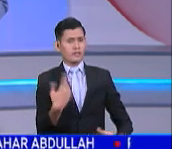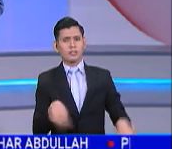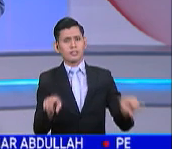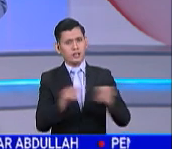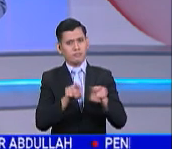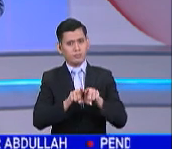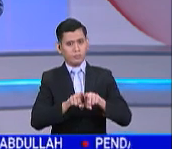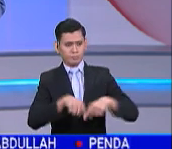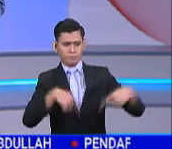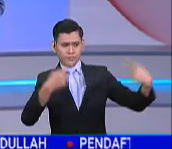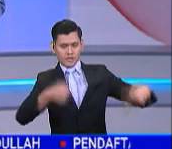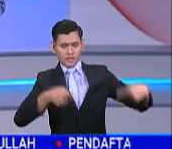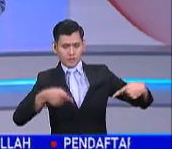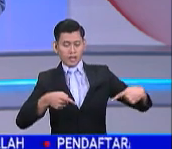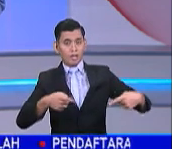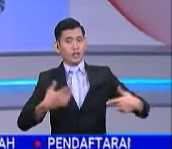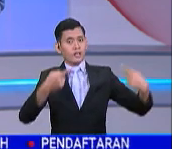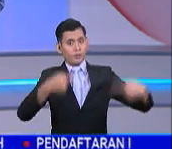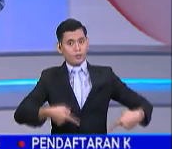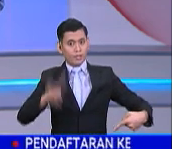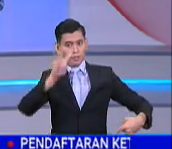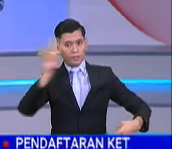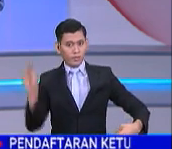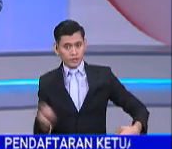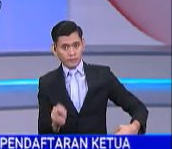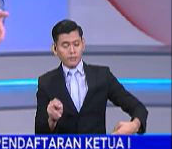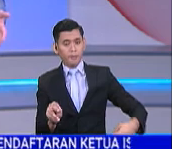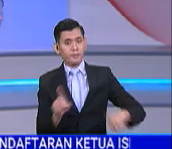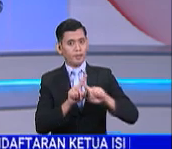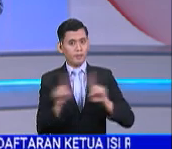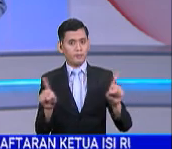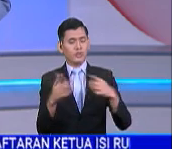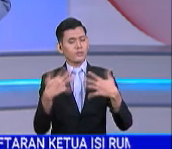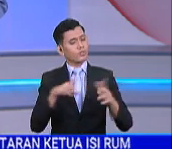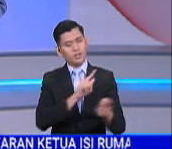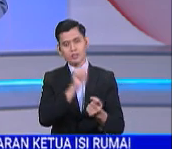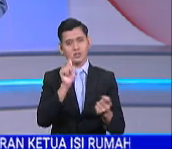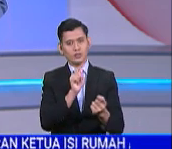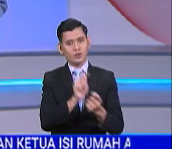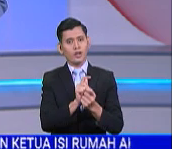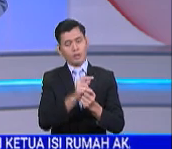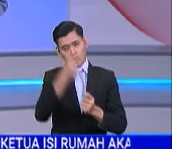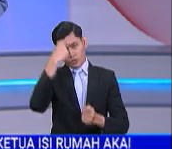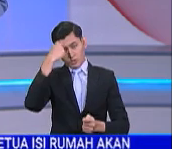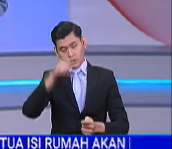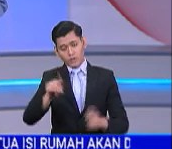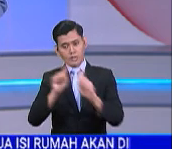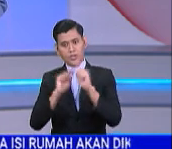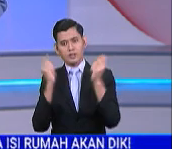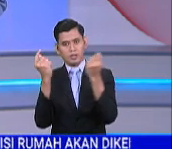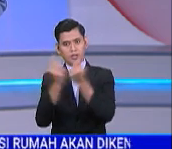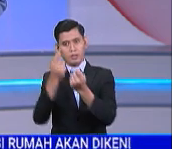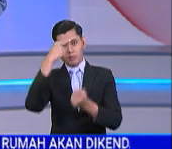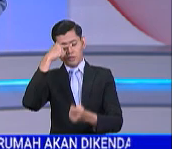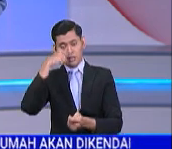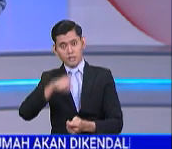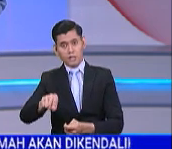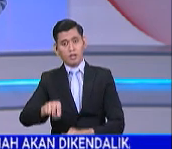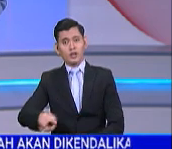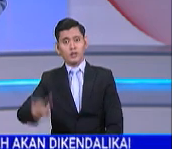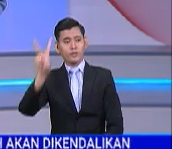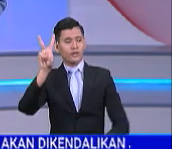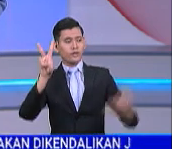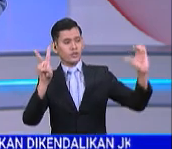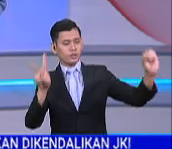tanpa jaringan menentang Vietnam di separuh akhir kedua malam tadi, ia sudah memadai buat skuad Gajah Perang susulan kemenangan